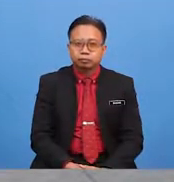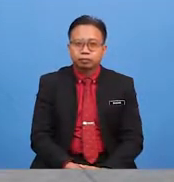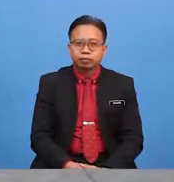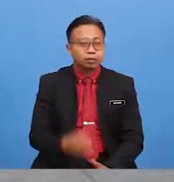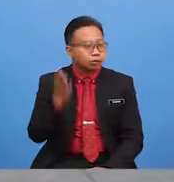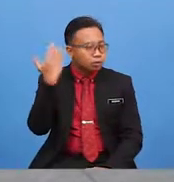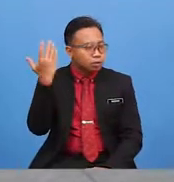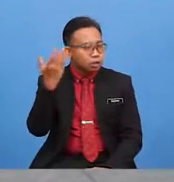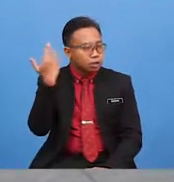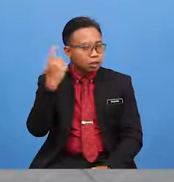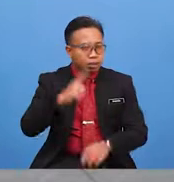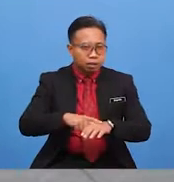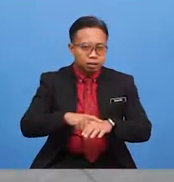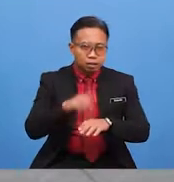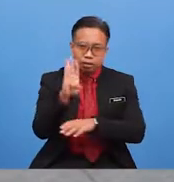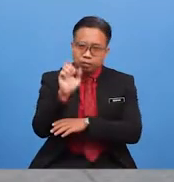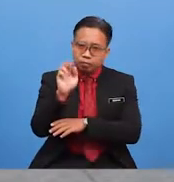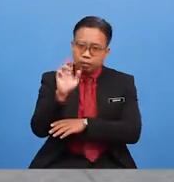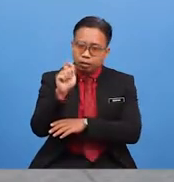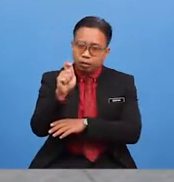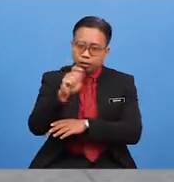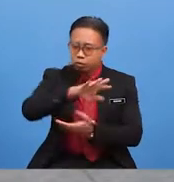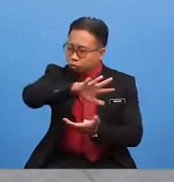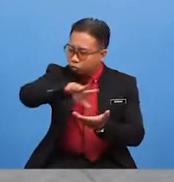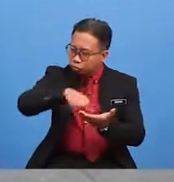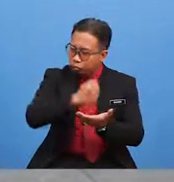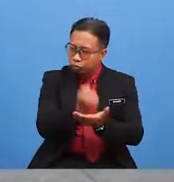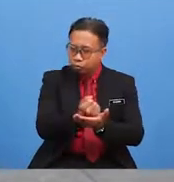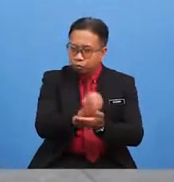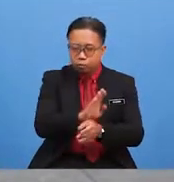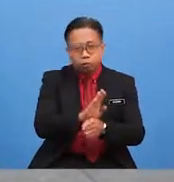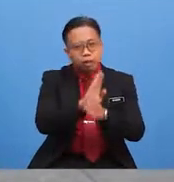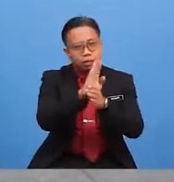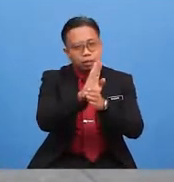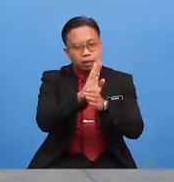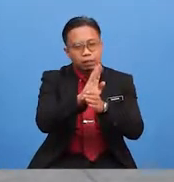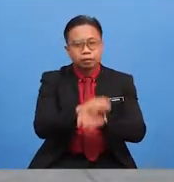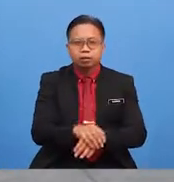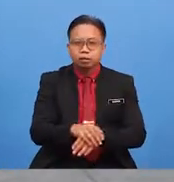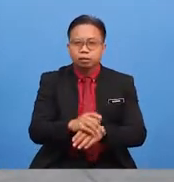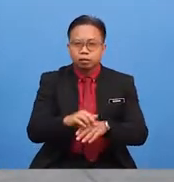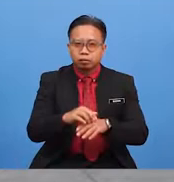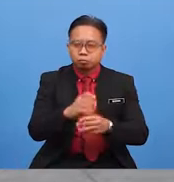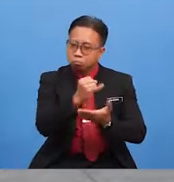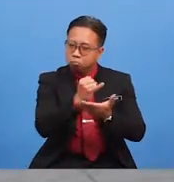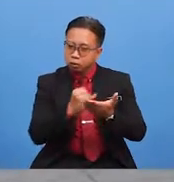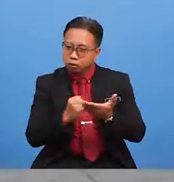Sejarah seni lukisan di barat merangkumi semua budaya yang mewakili tradisi seni visual.